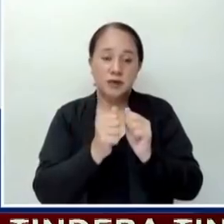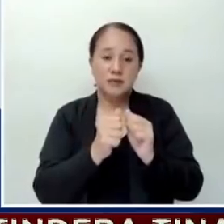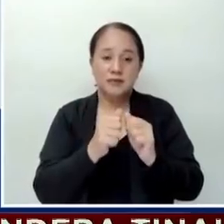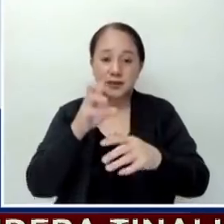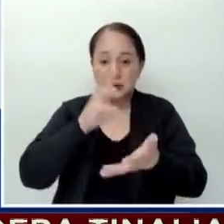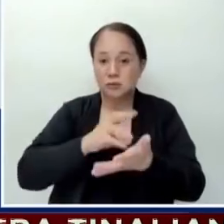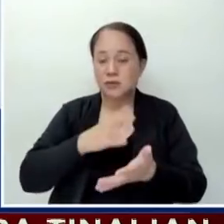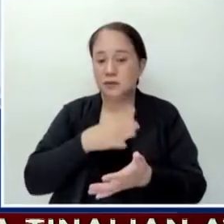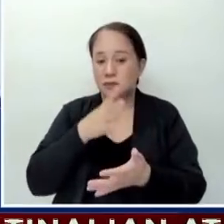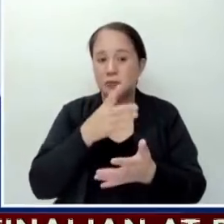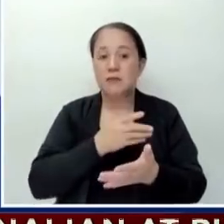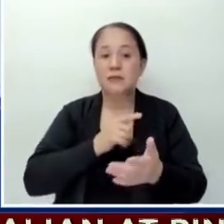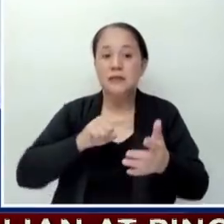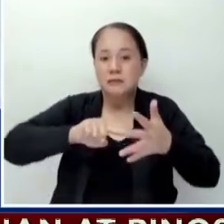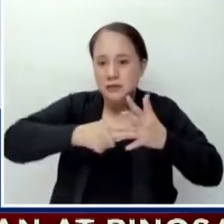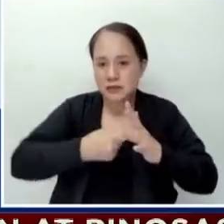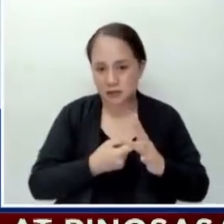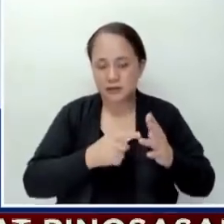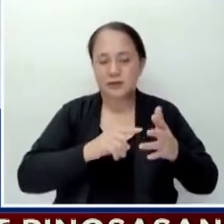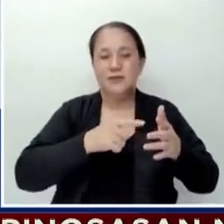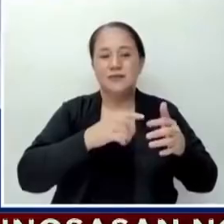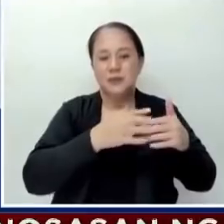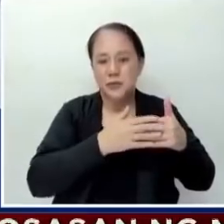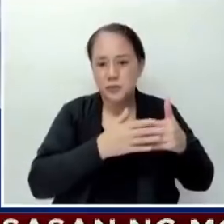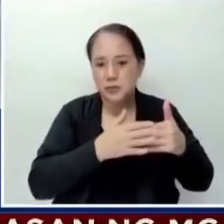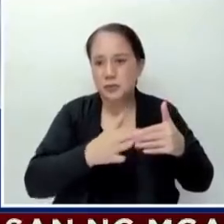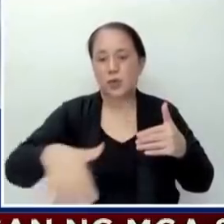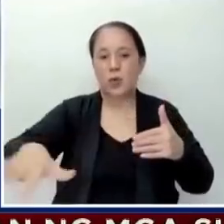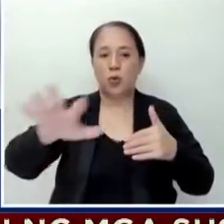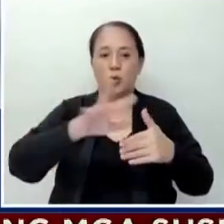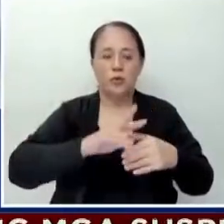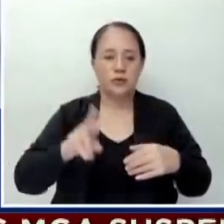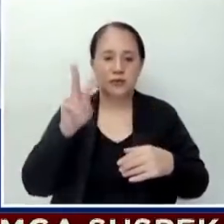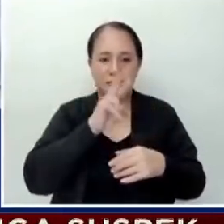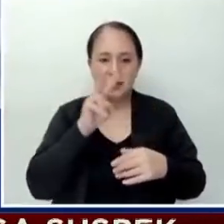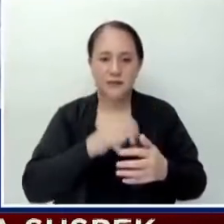papunta sa paglalakbay sa buong Visayas.